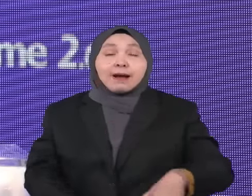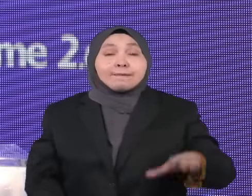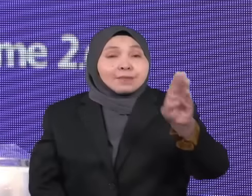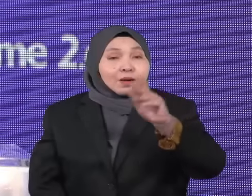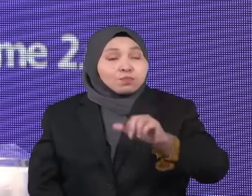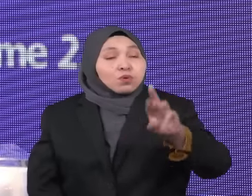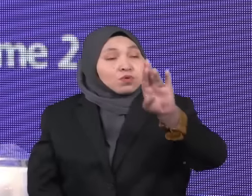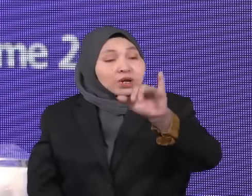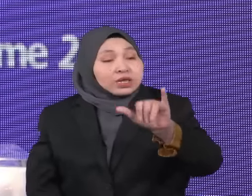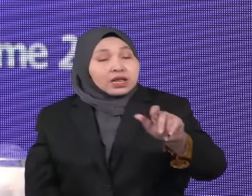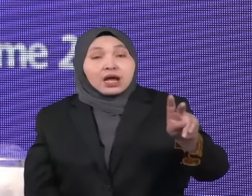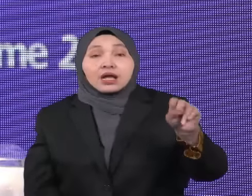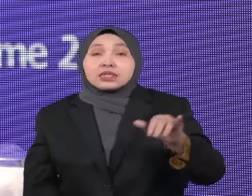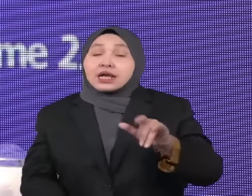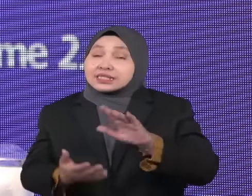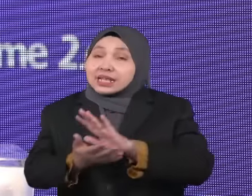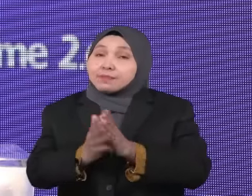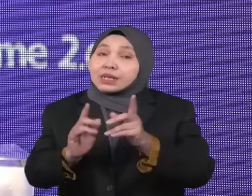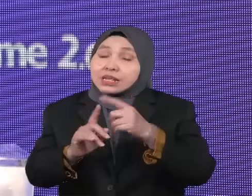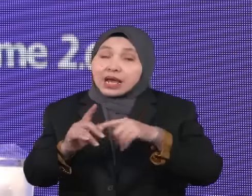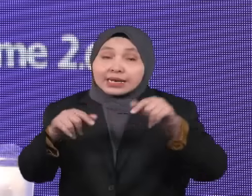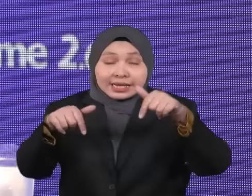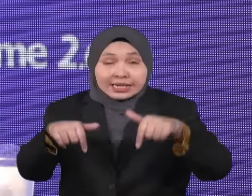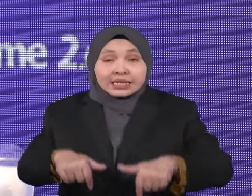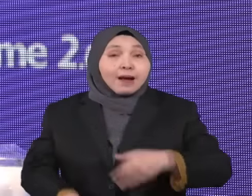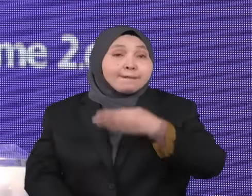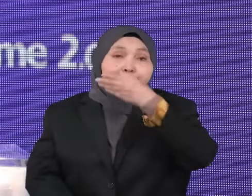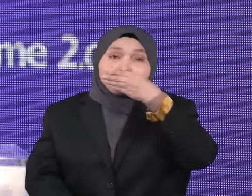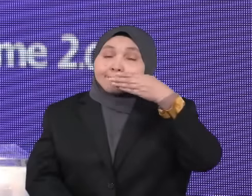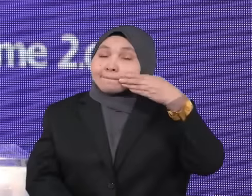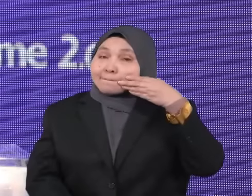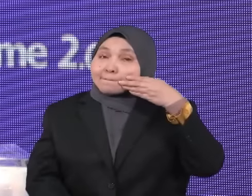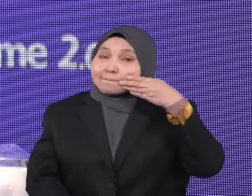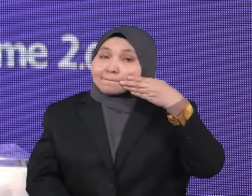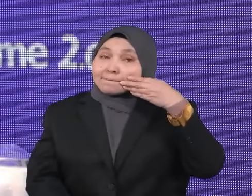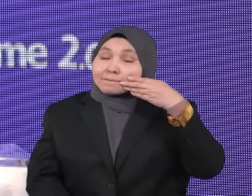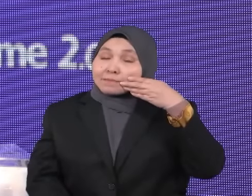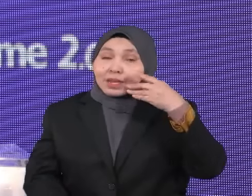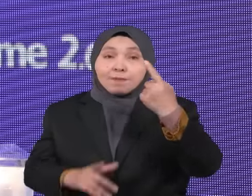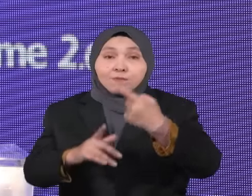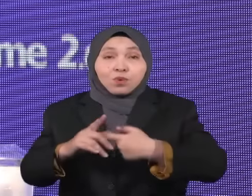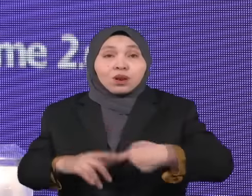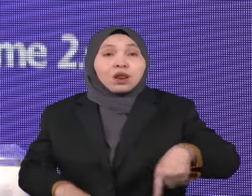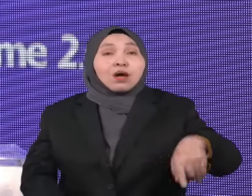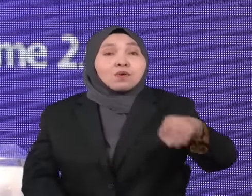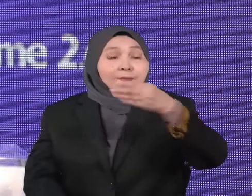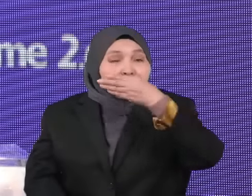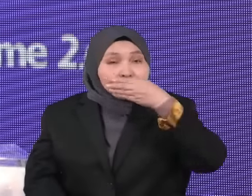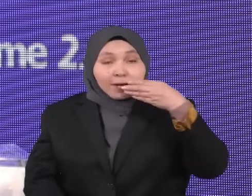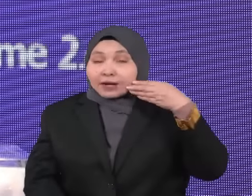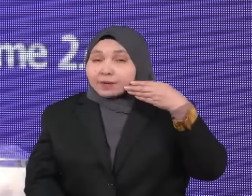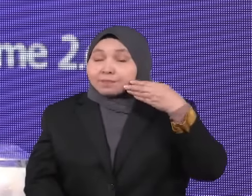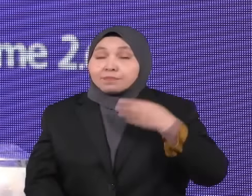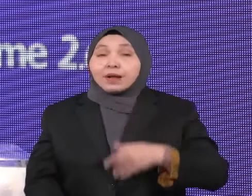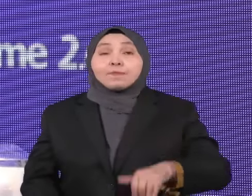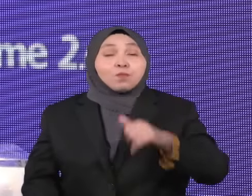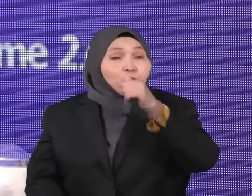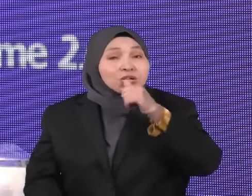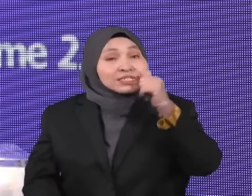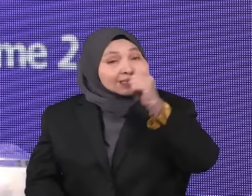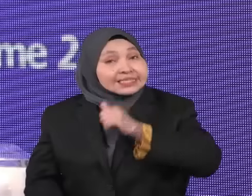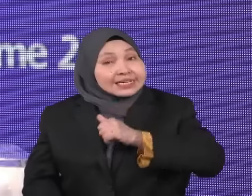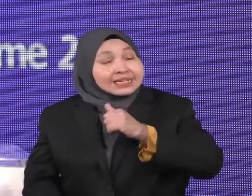Rayyan, ya. Jadi apabila tuan-tuan pada hari ini berpuasa, ya, dan juga pada bulan Ramadan lah Ustaz, ya, pada bulan Ramadan berpuasa ini, kita